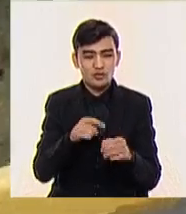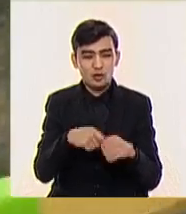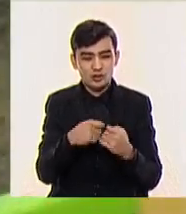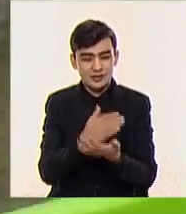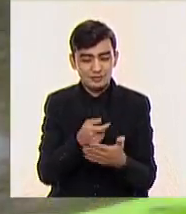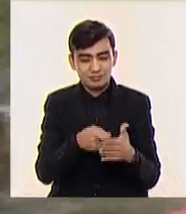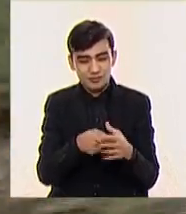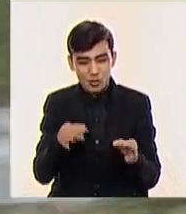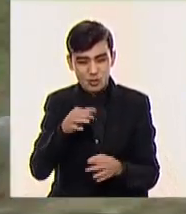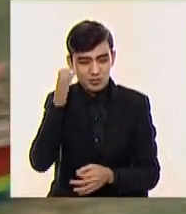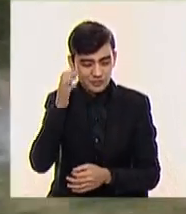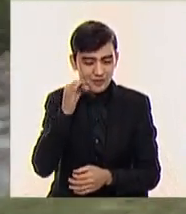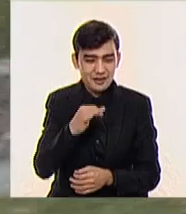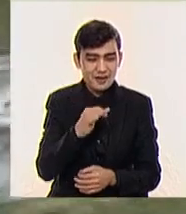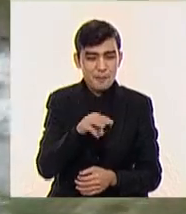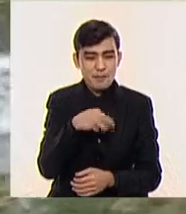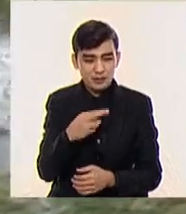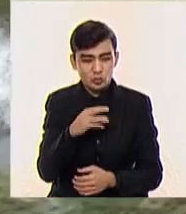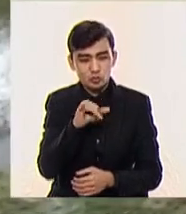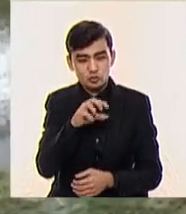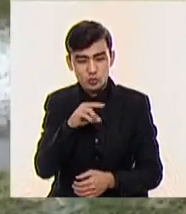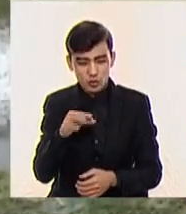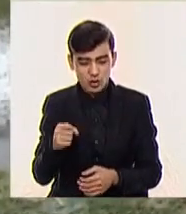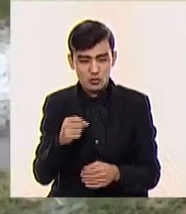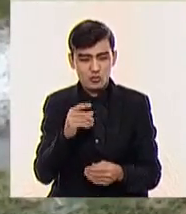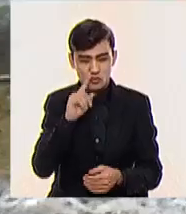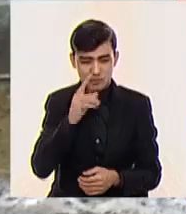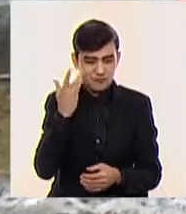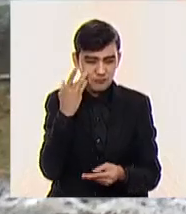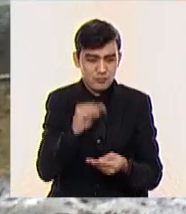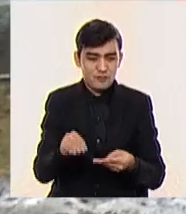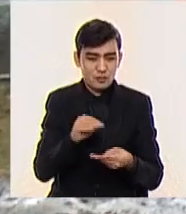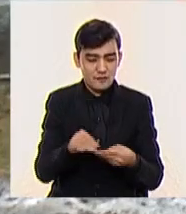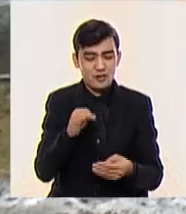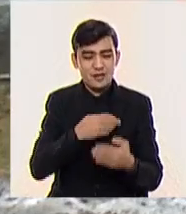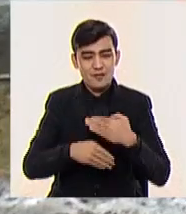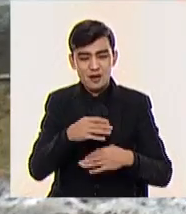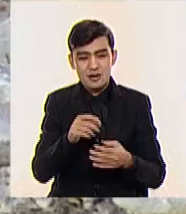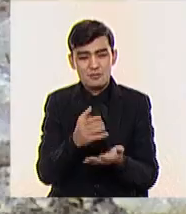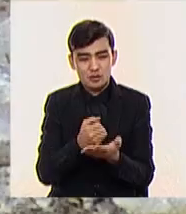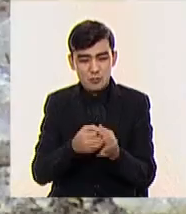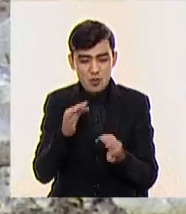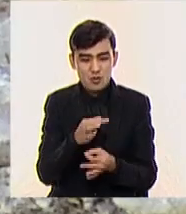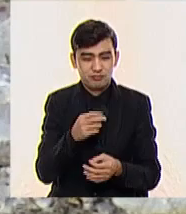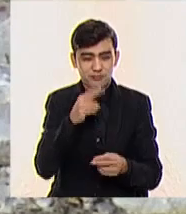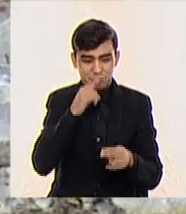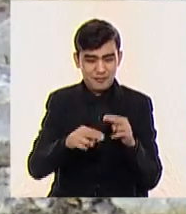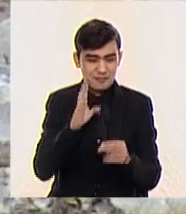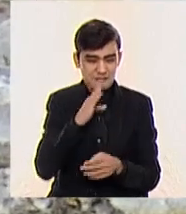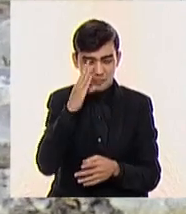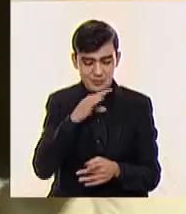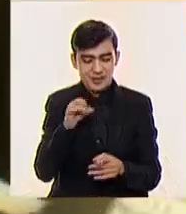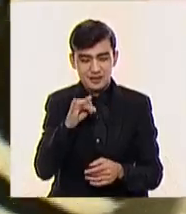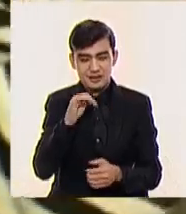питанию, образованию и медицинским услугам повторяются из года в год. Хотя пособие по инвалидности или утере кормильца, которое поступает